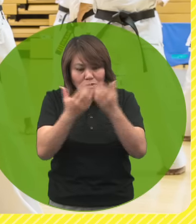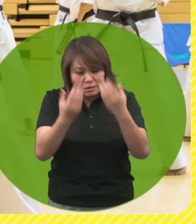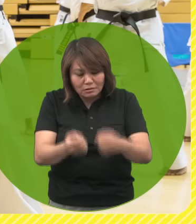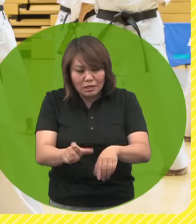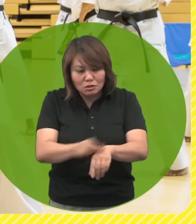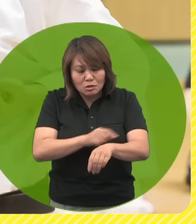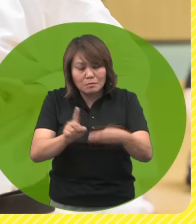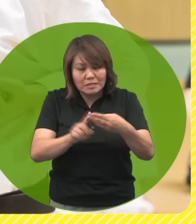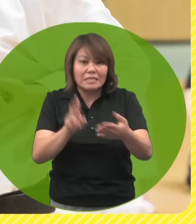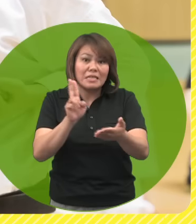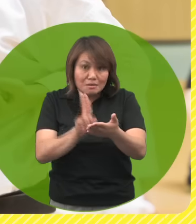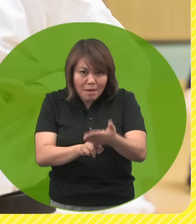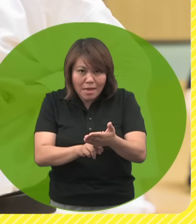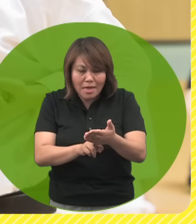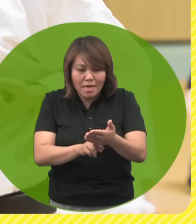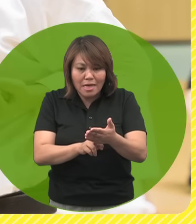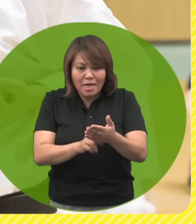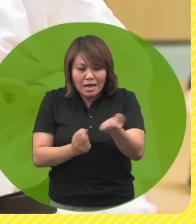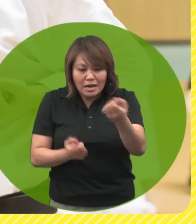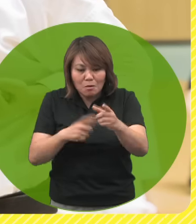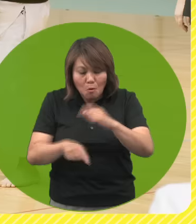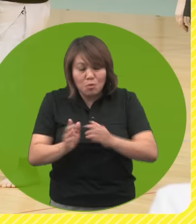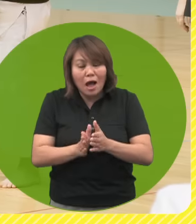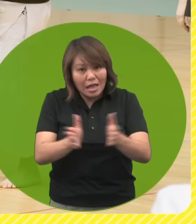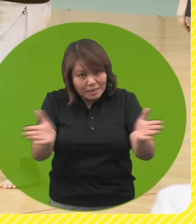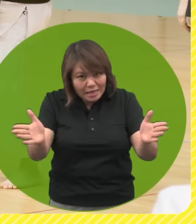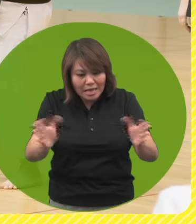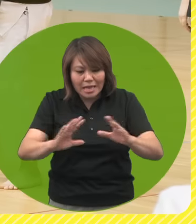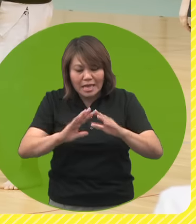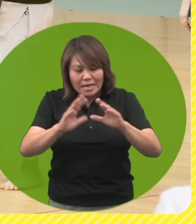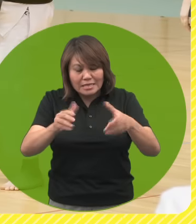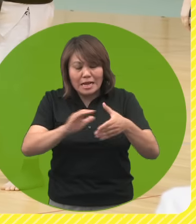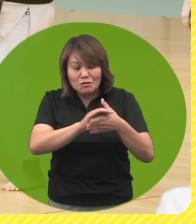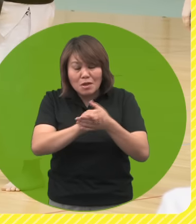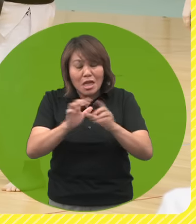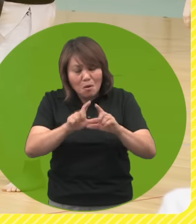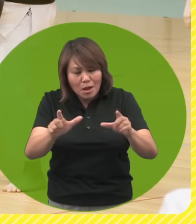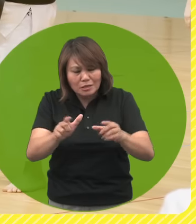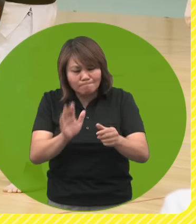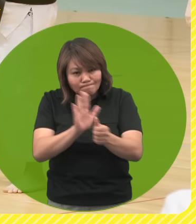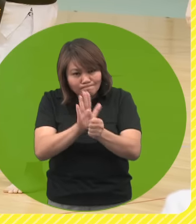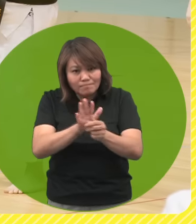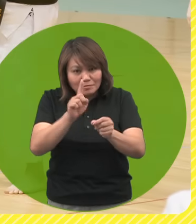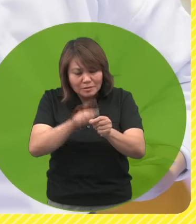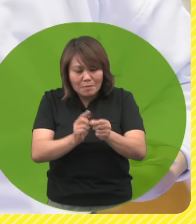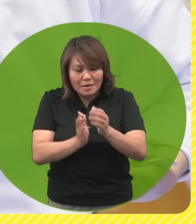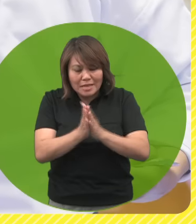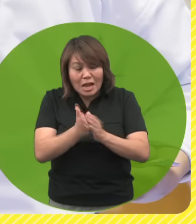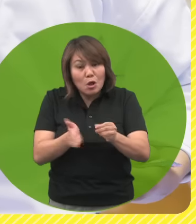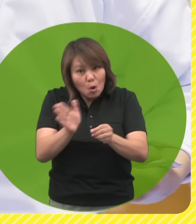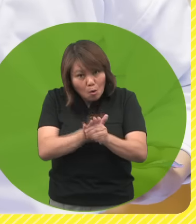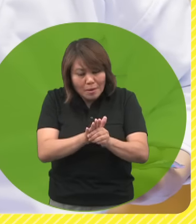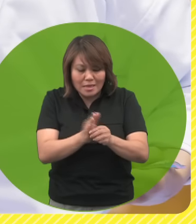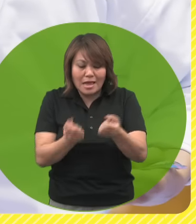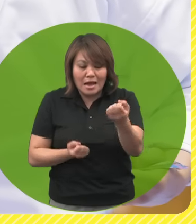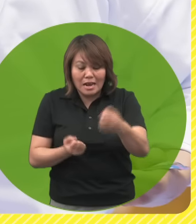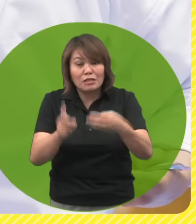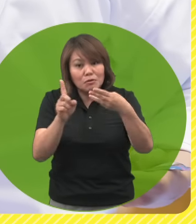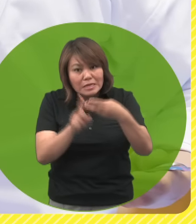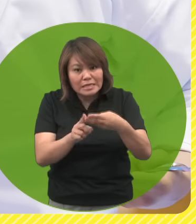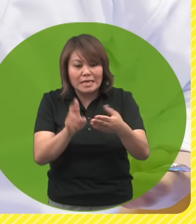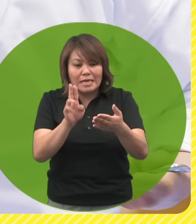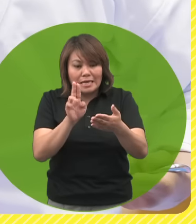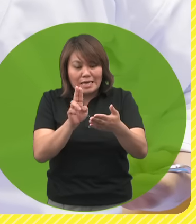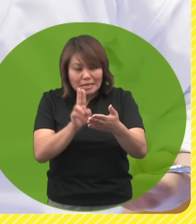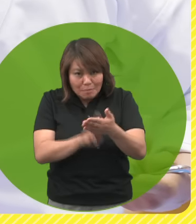位置づけ、空手が今後ますます発展し世界の平和に貢献することに願いを込めて空手の日とすることが県